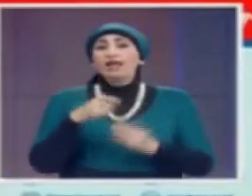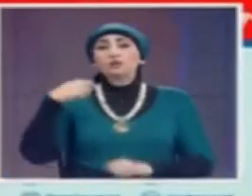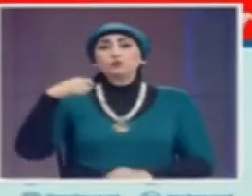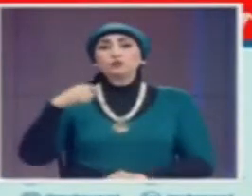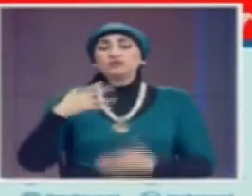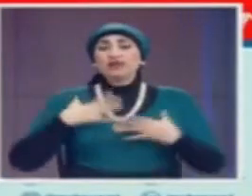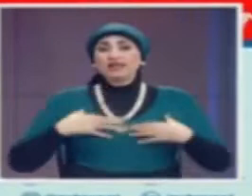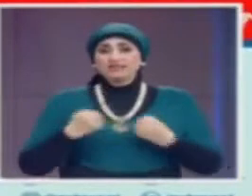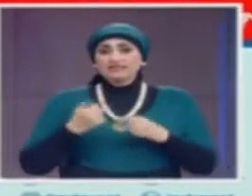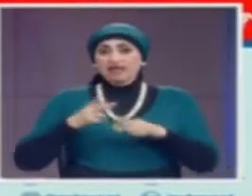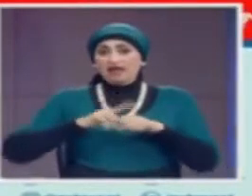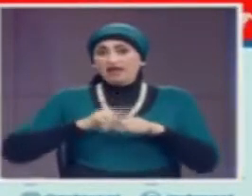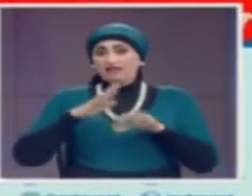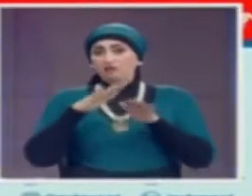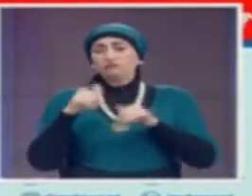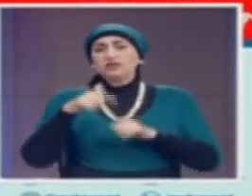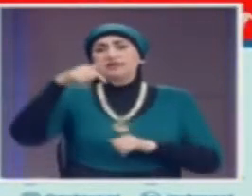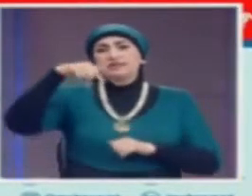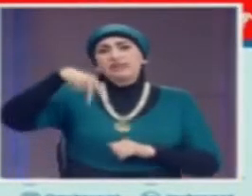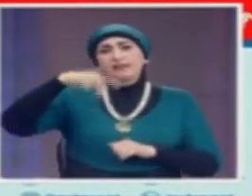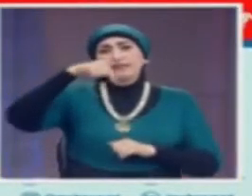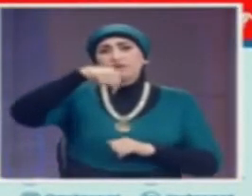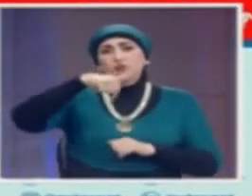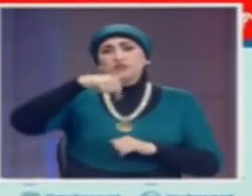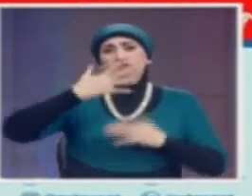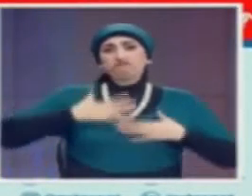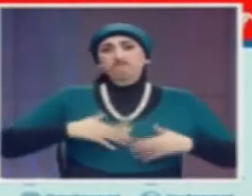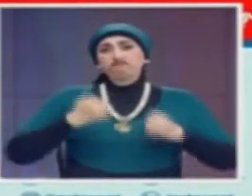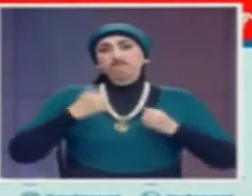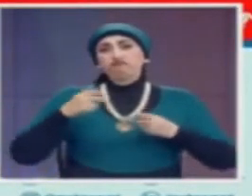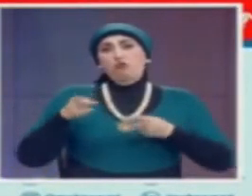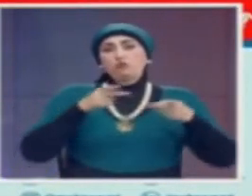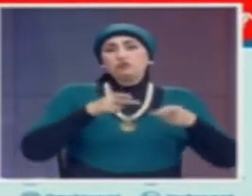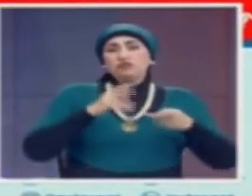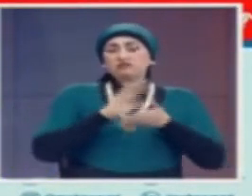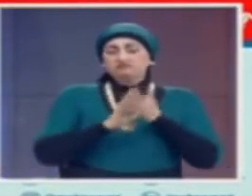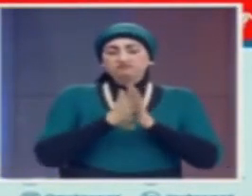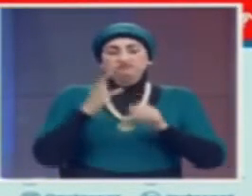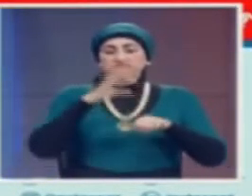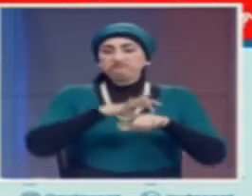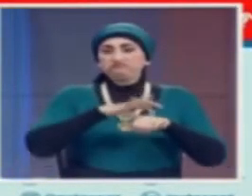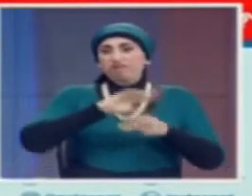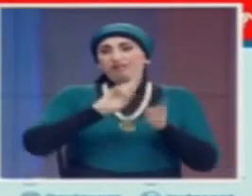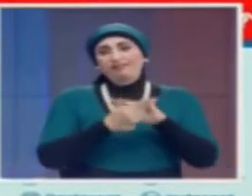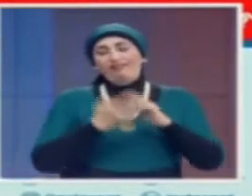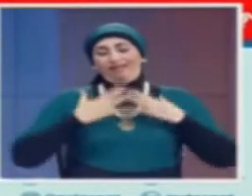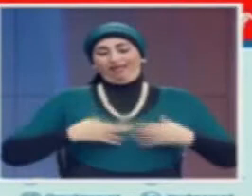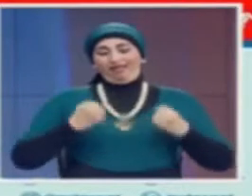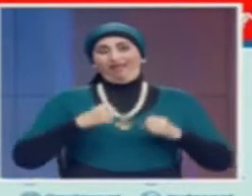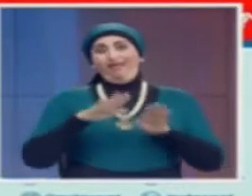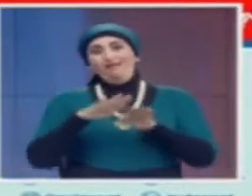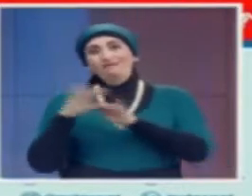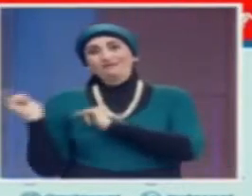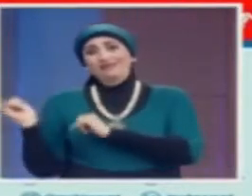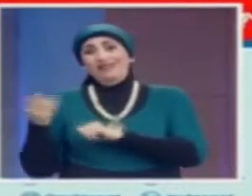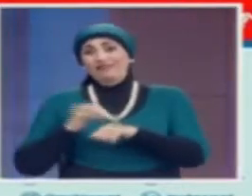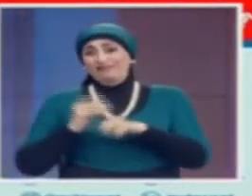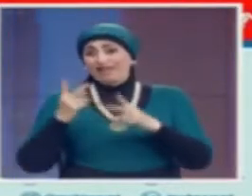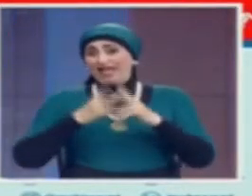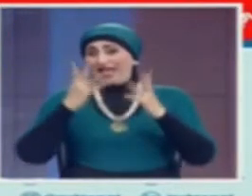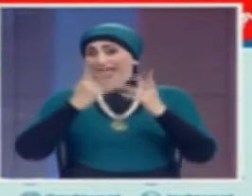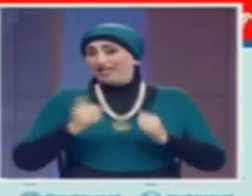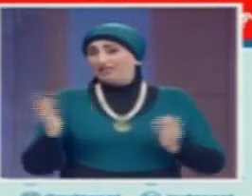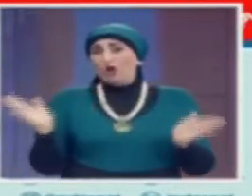كما أعلنت وزارة الصحة أيضا خروج 68 متعافيا من المستشفيات بعد اكتمال شفائهم،